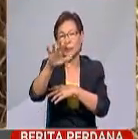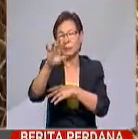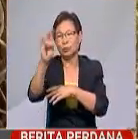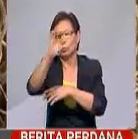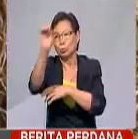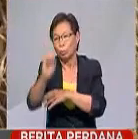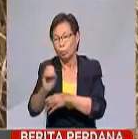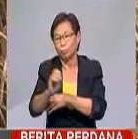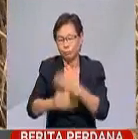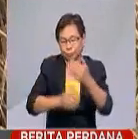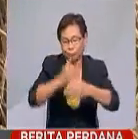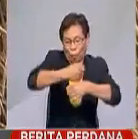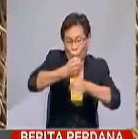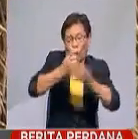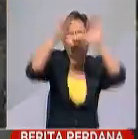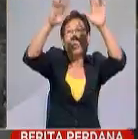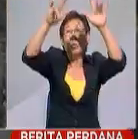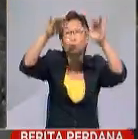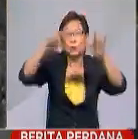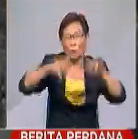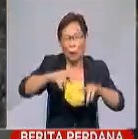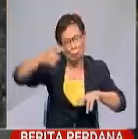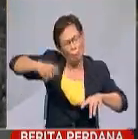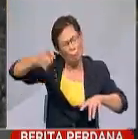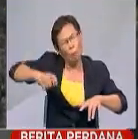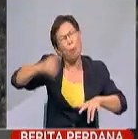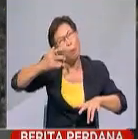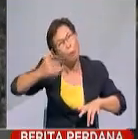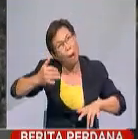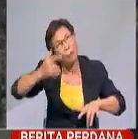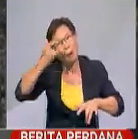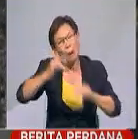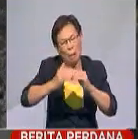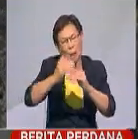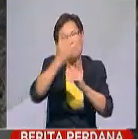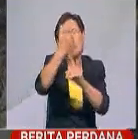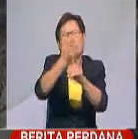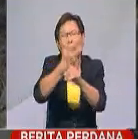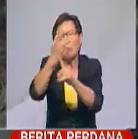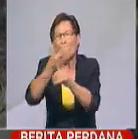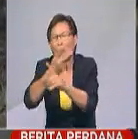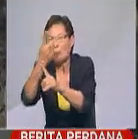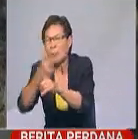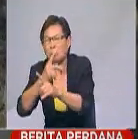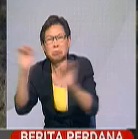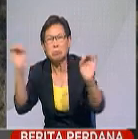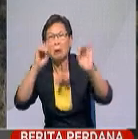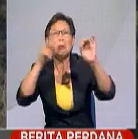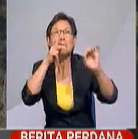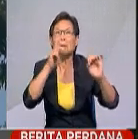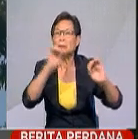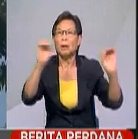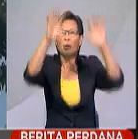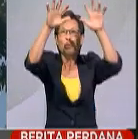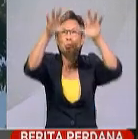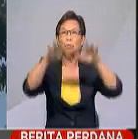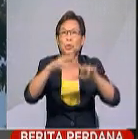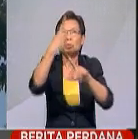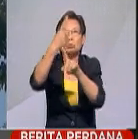61.57%. Proses pembenihan awan amat diperlukan berikutan lebih 2 bulan Kedah tidak menerima hujan.